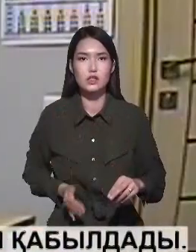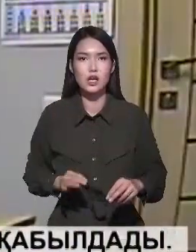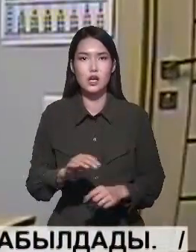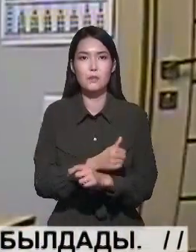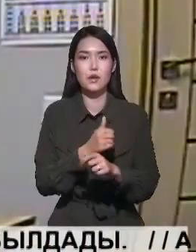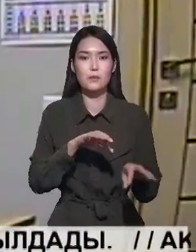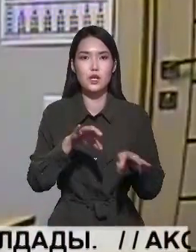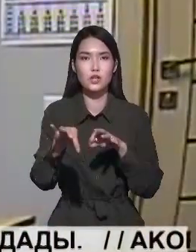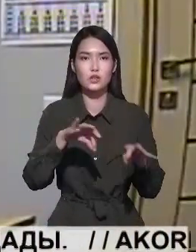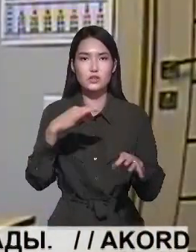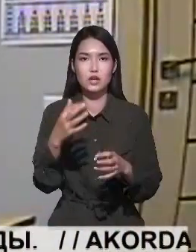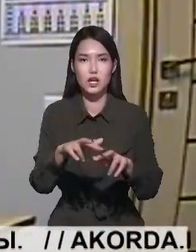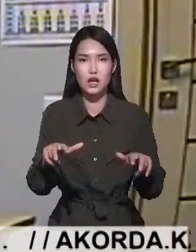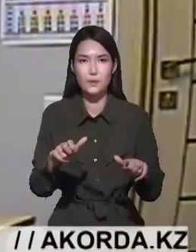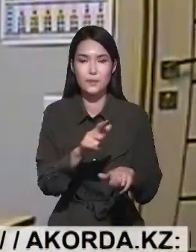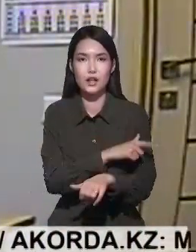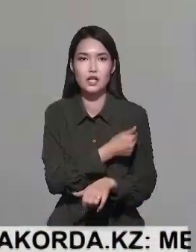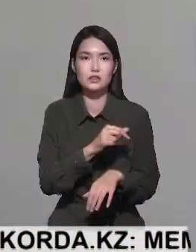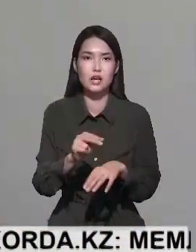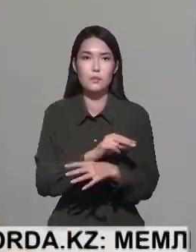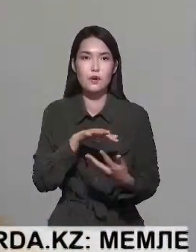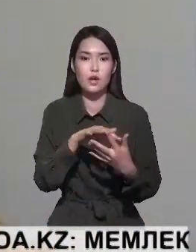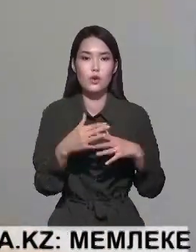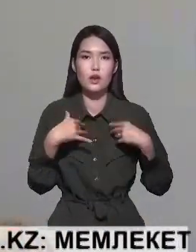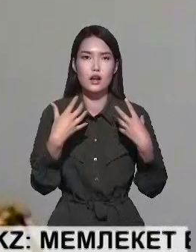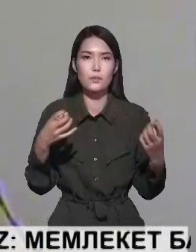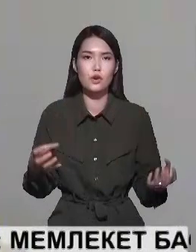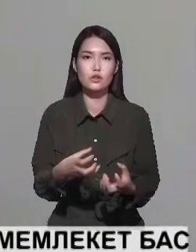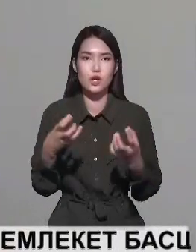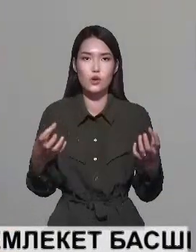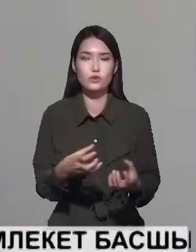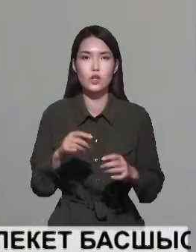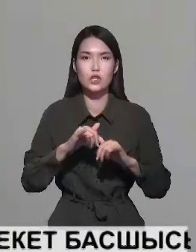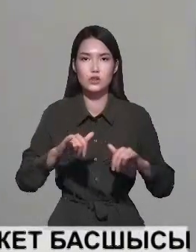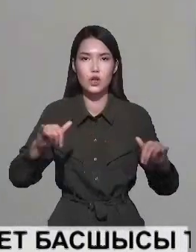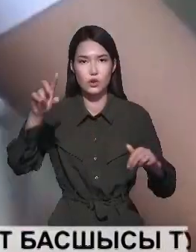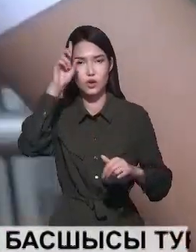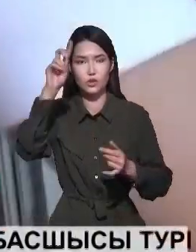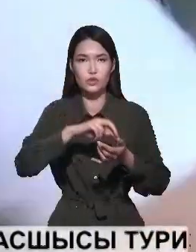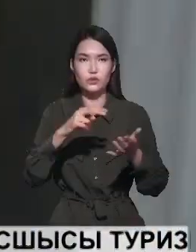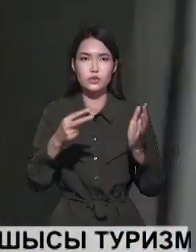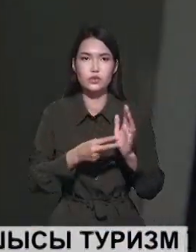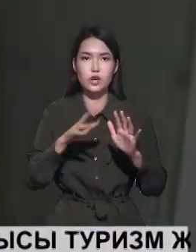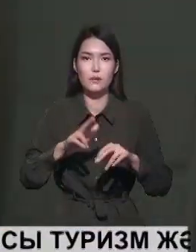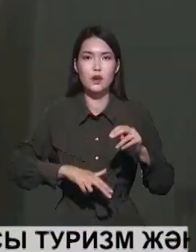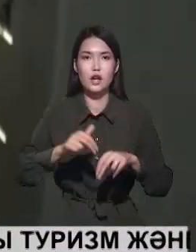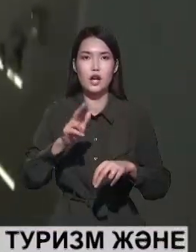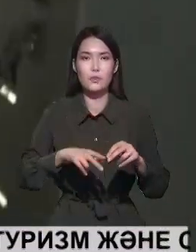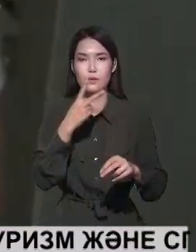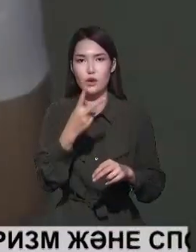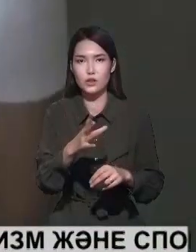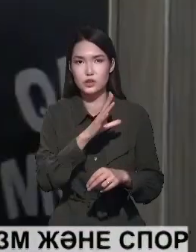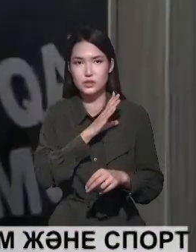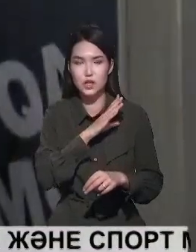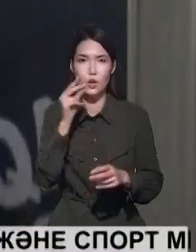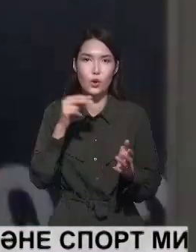бас инженерінен бопсалаған. Дәрігерлік амбулатория ауылдық денсаулық сақтауды жаңғырту ұлттық жобасы шеңберінде салынып жатқан көрінеді.